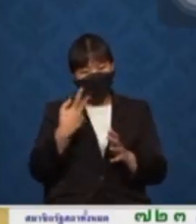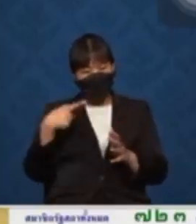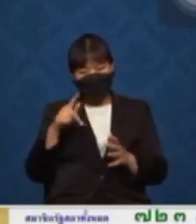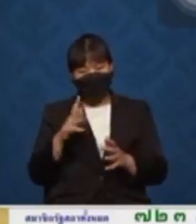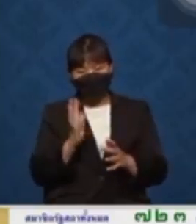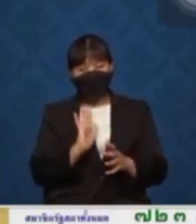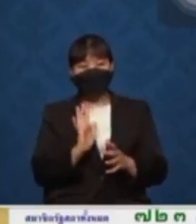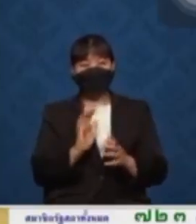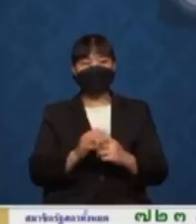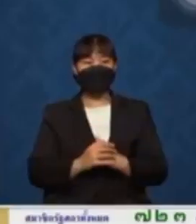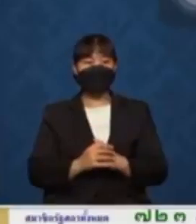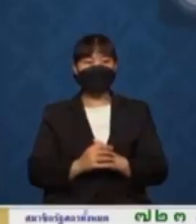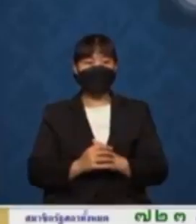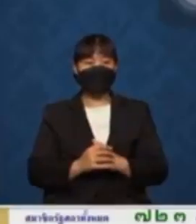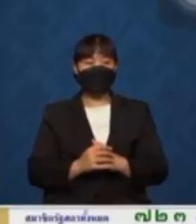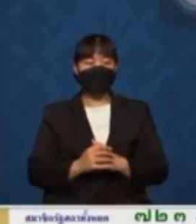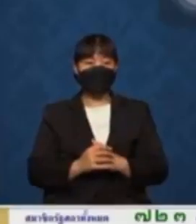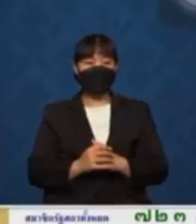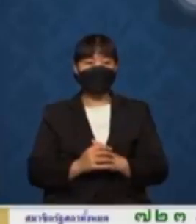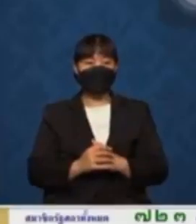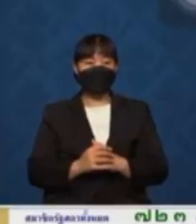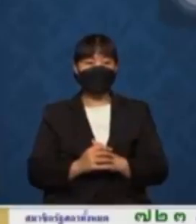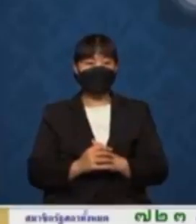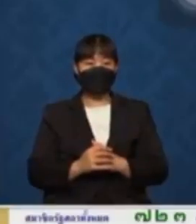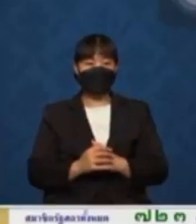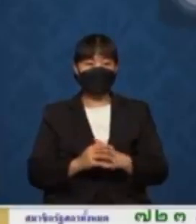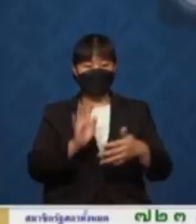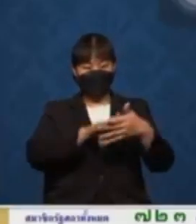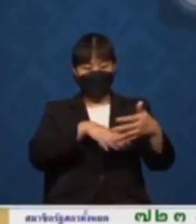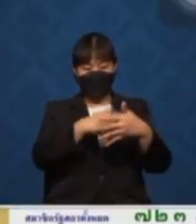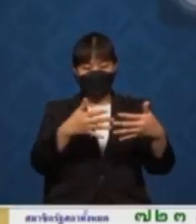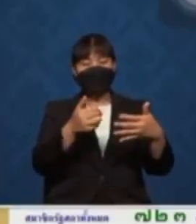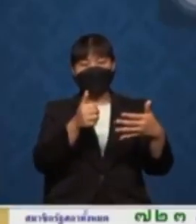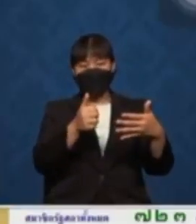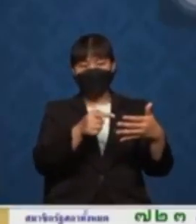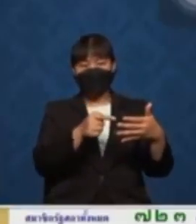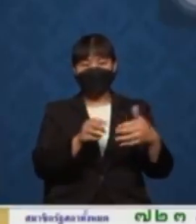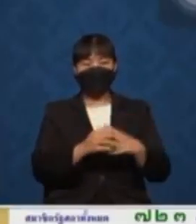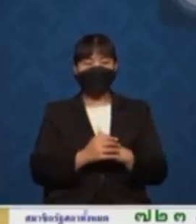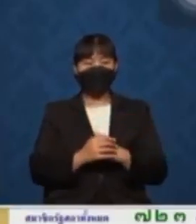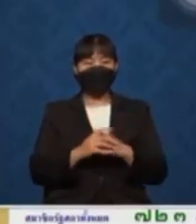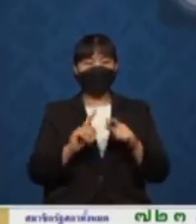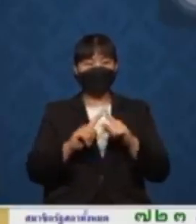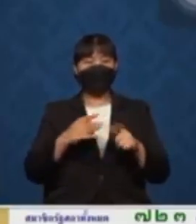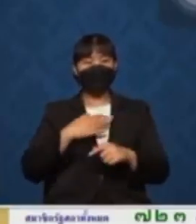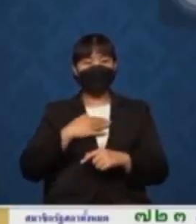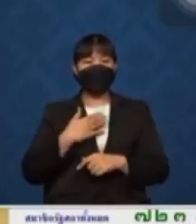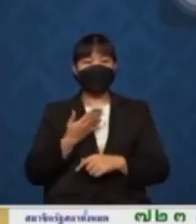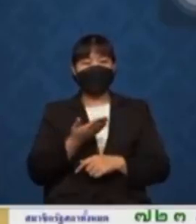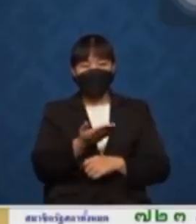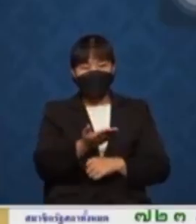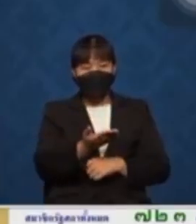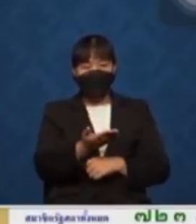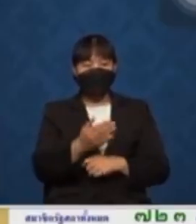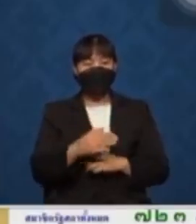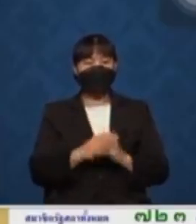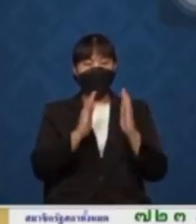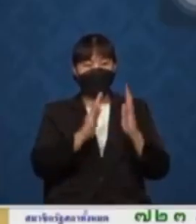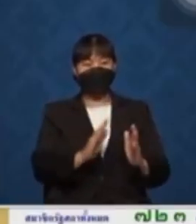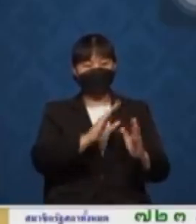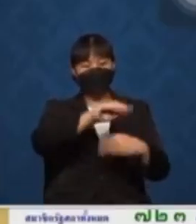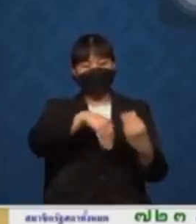ายที่มีความต่อเนื่องหรือการบริหารประเทศอย่างมียุทธศาสตร์แต่หากผมจะขออนุญาตยืมคําพูดของนักเศรษฐศาสตร์ท่านนึงมานะ